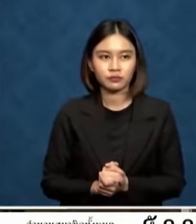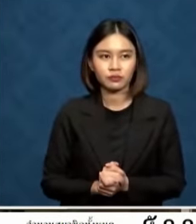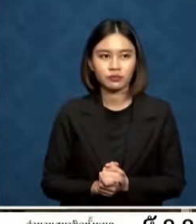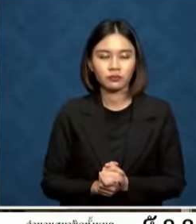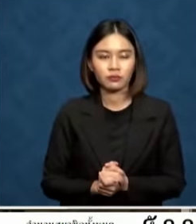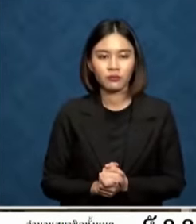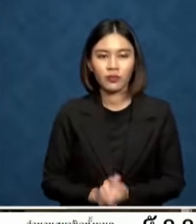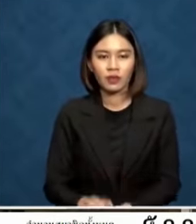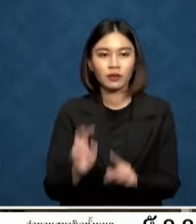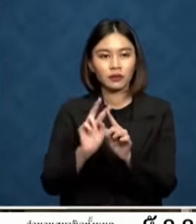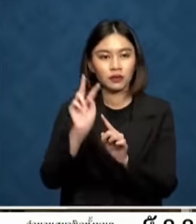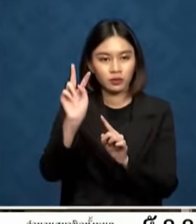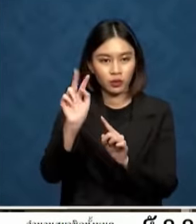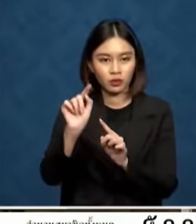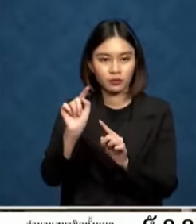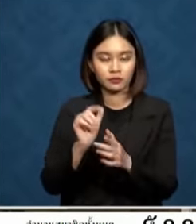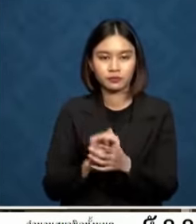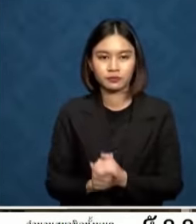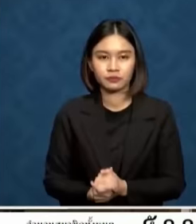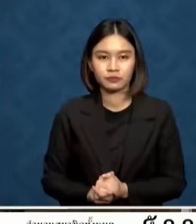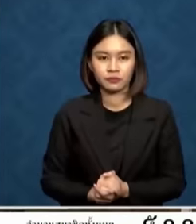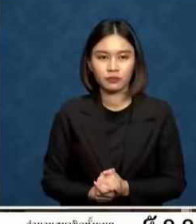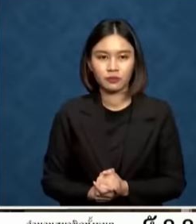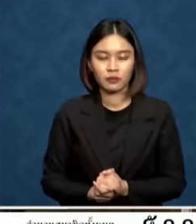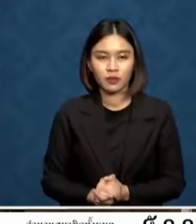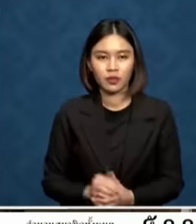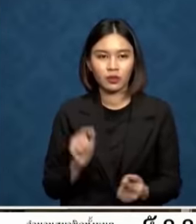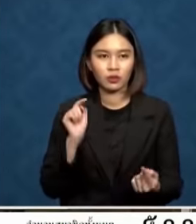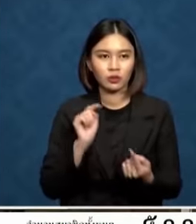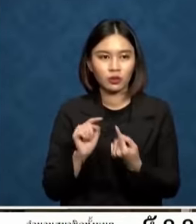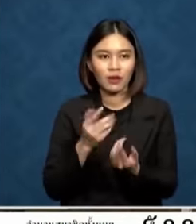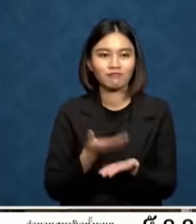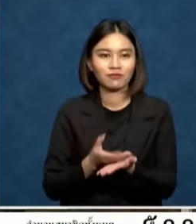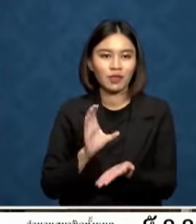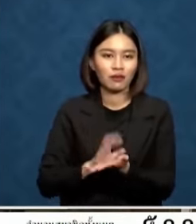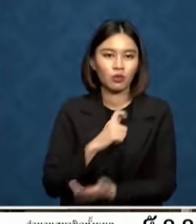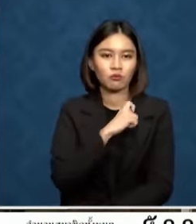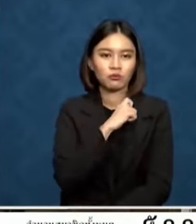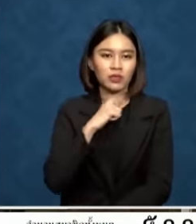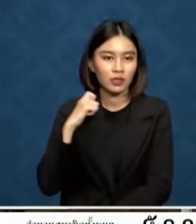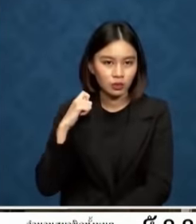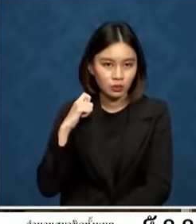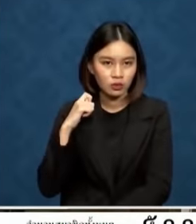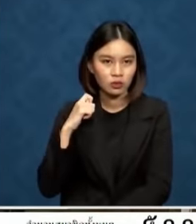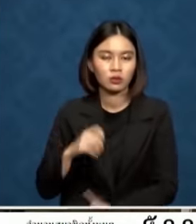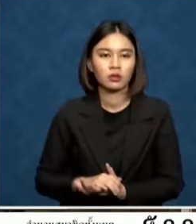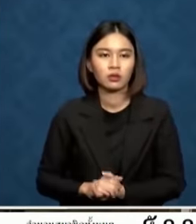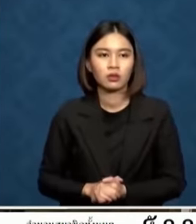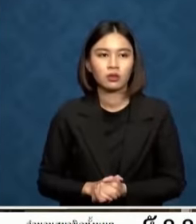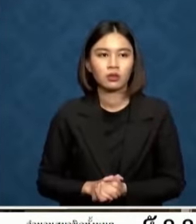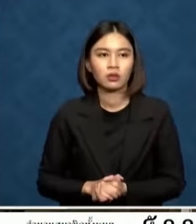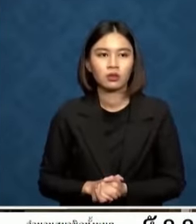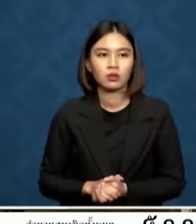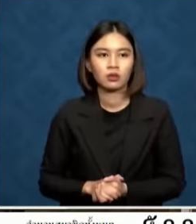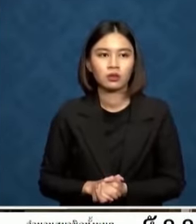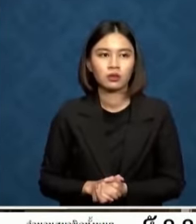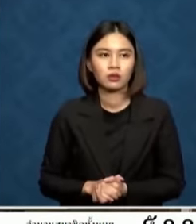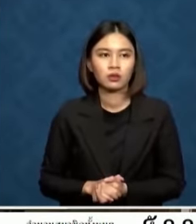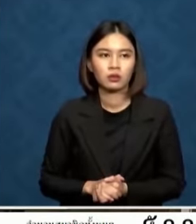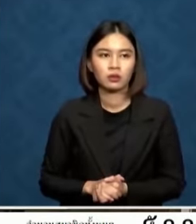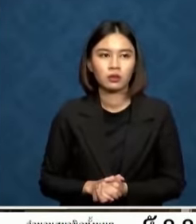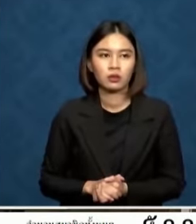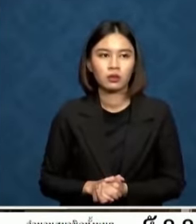ขี้เหร่ที่2การขาดดุลงบประมาณ